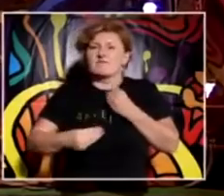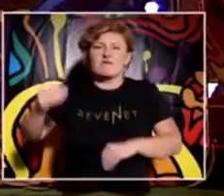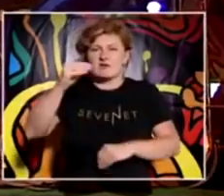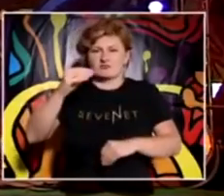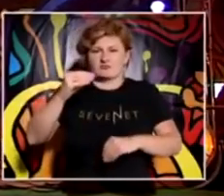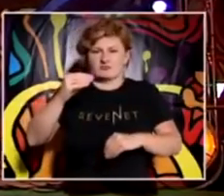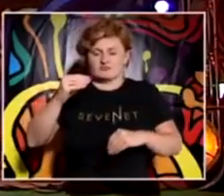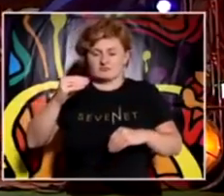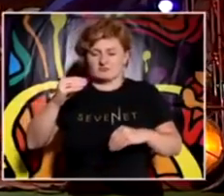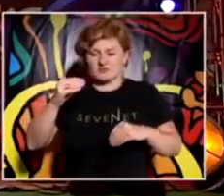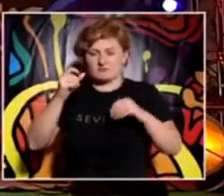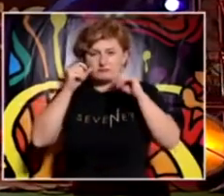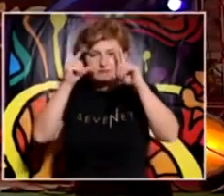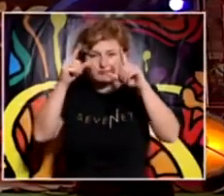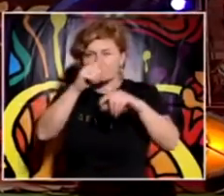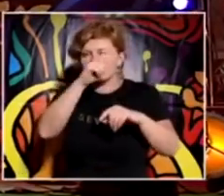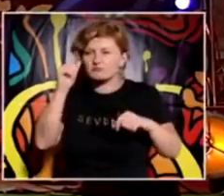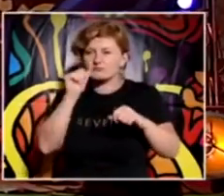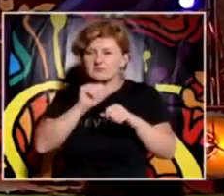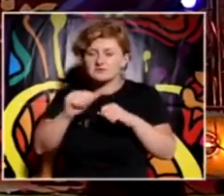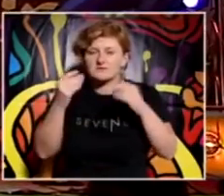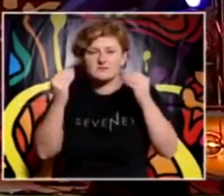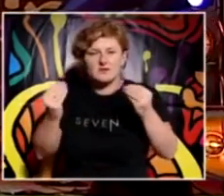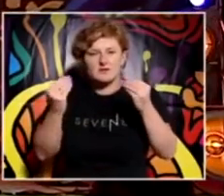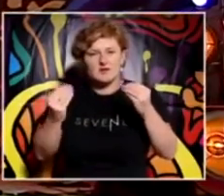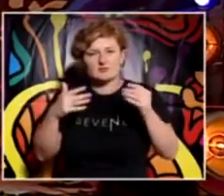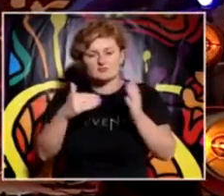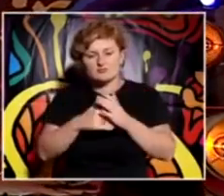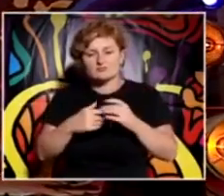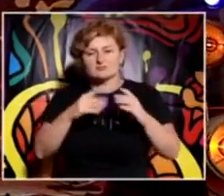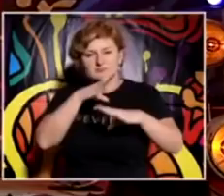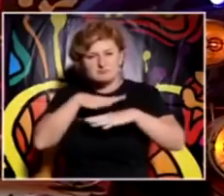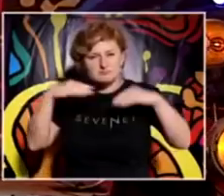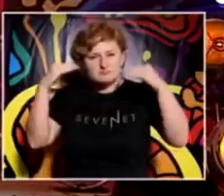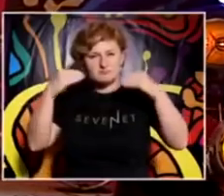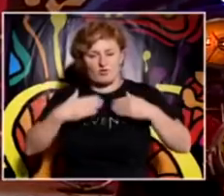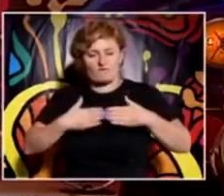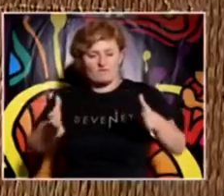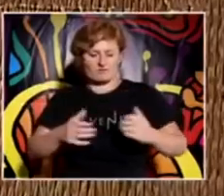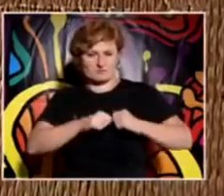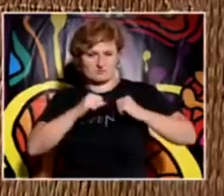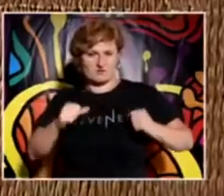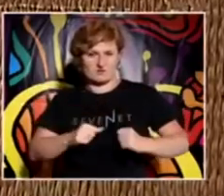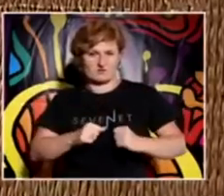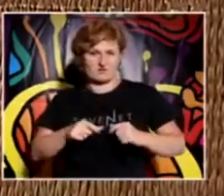są cudowni i tylko trzeba właśnie się uśmiechnąć, otworzyć swoje serce i oni też otworzą.